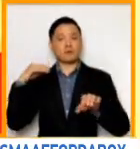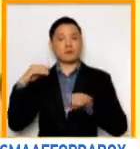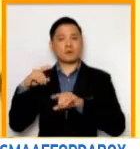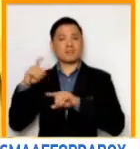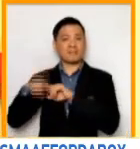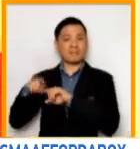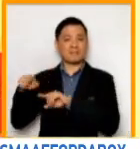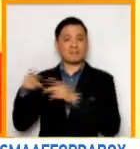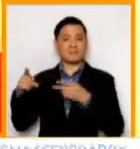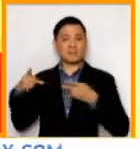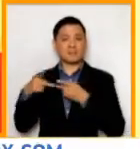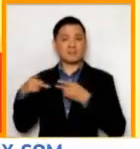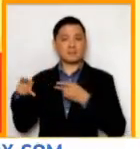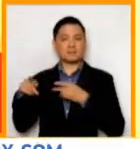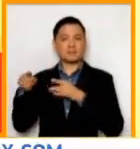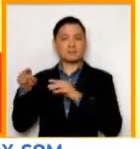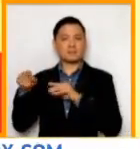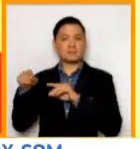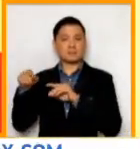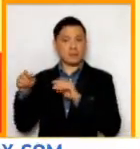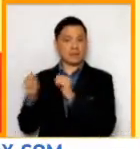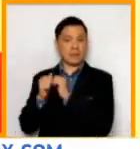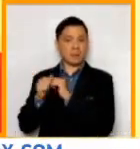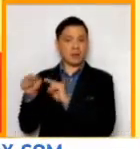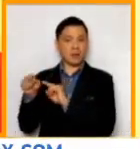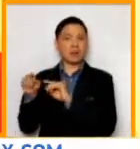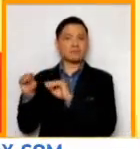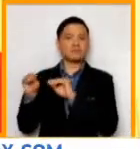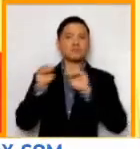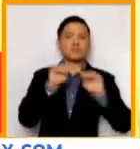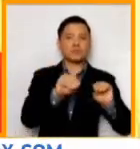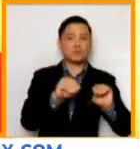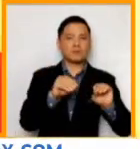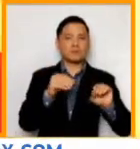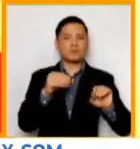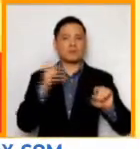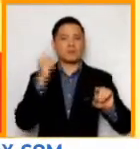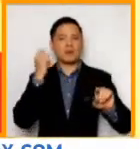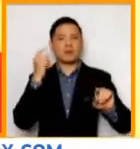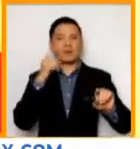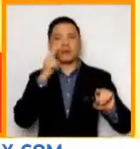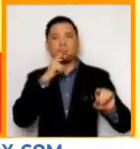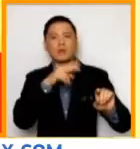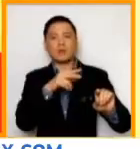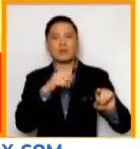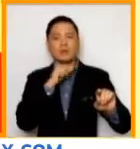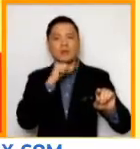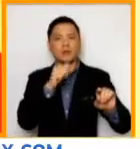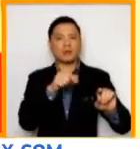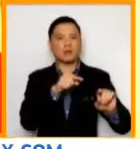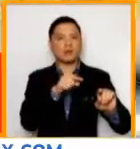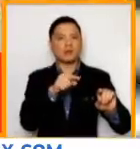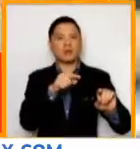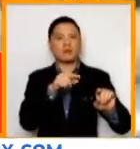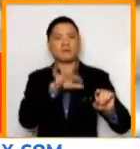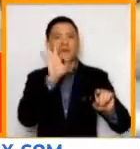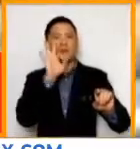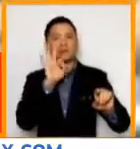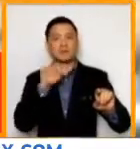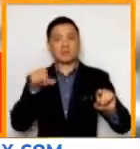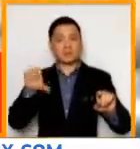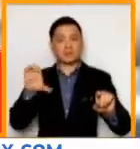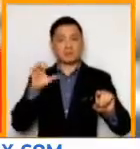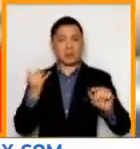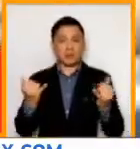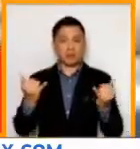lumipat po ng bahay. Kaya yung safety na po, hindi ko na po natatanggap. Tapos umuwi na po ako ng Quezon, inabot na po ako ng lockdown dun. Naghihintay